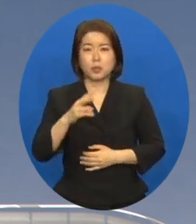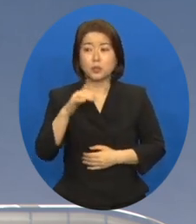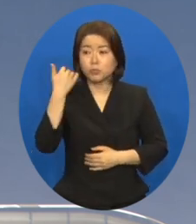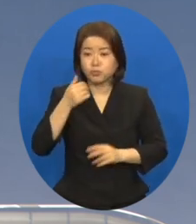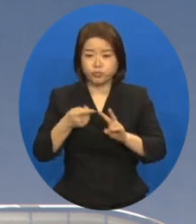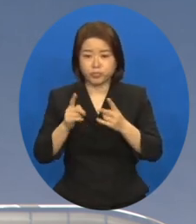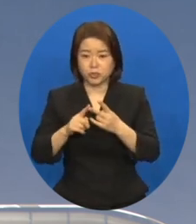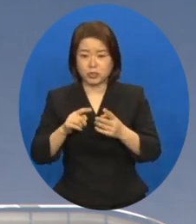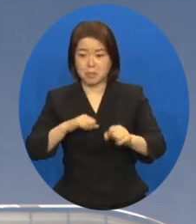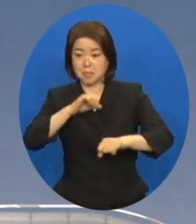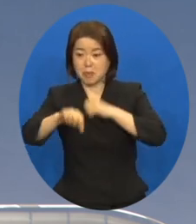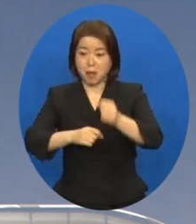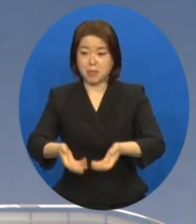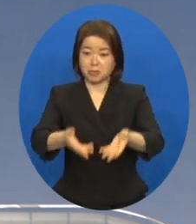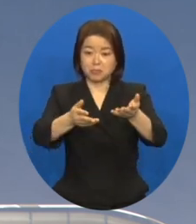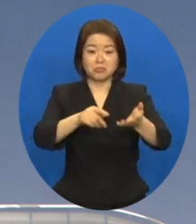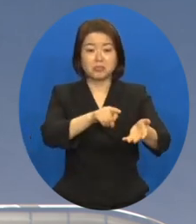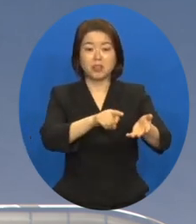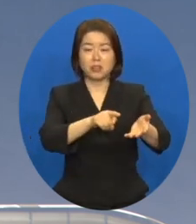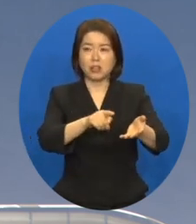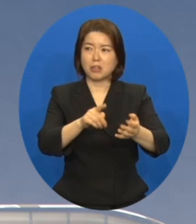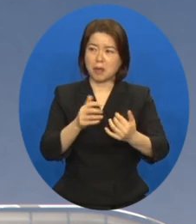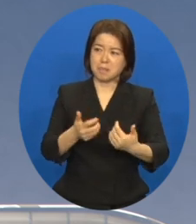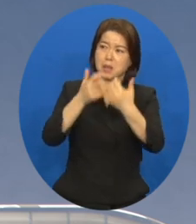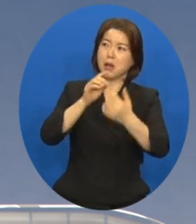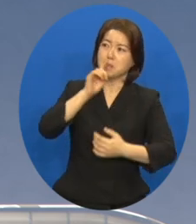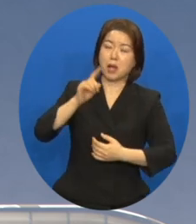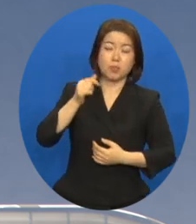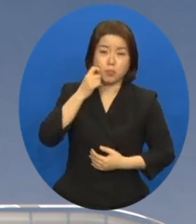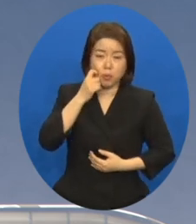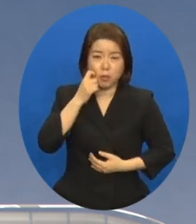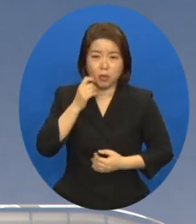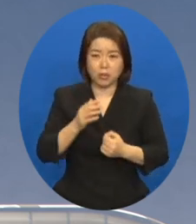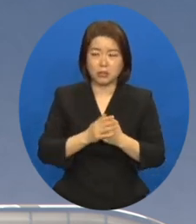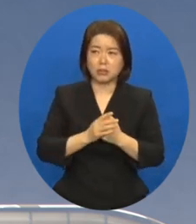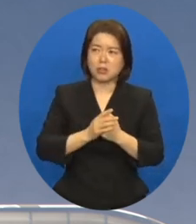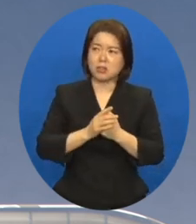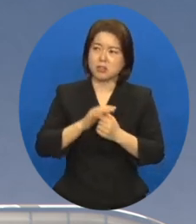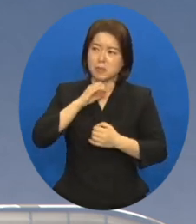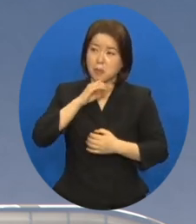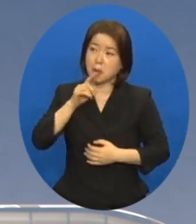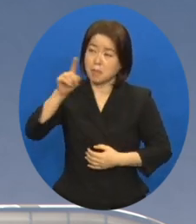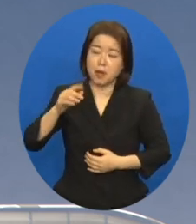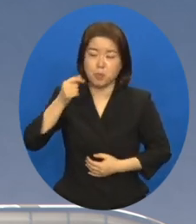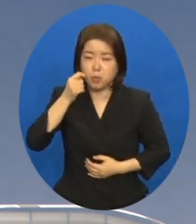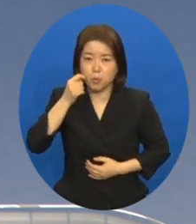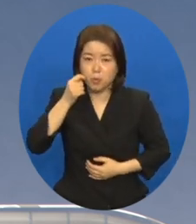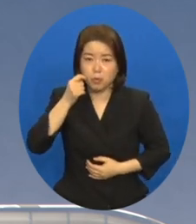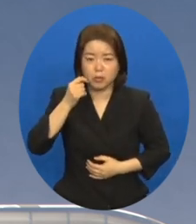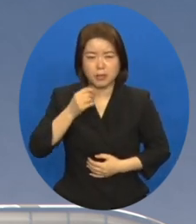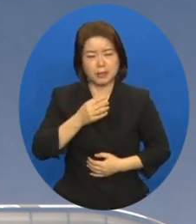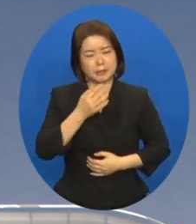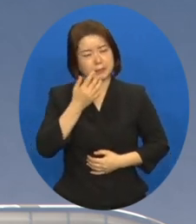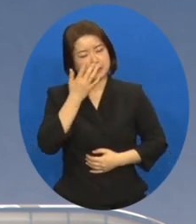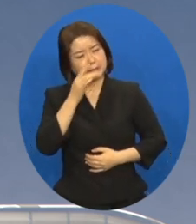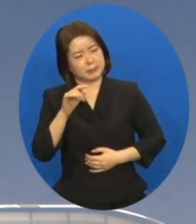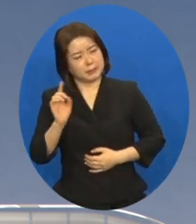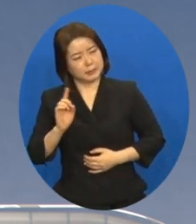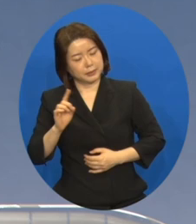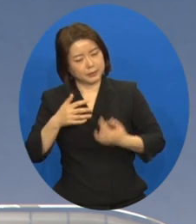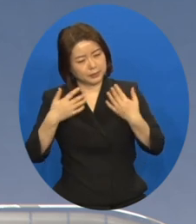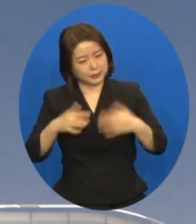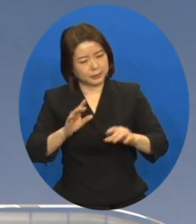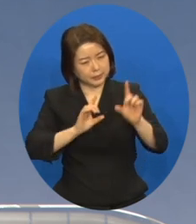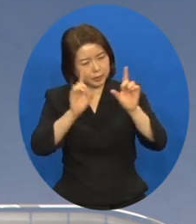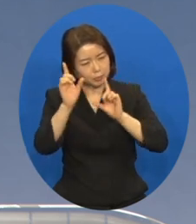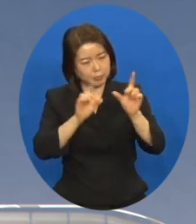누구든지 그냥 함부로 대해도 뭐라고 이렇게 대꾸도 못하고 뭐 따질 수도 없고 왠지 모르게 약해 보이는